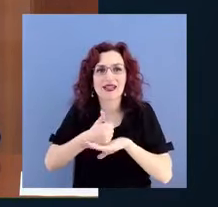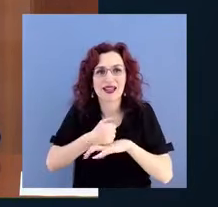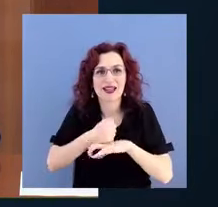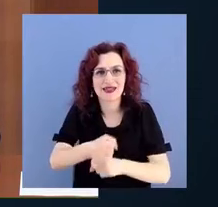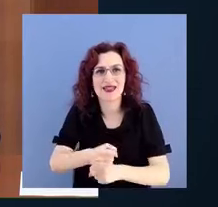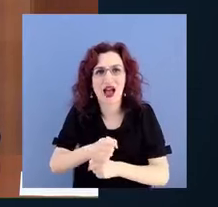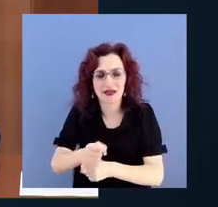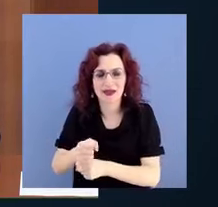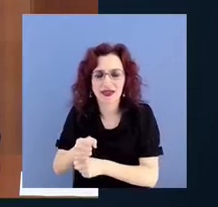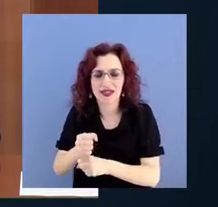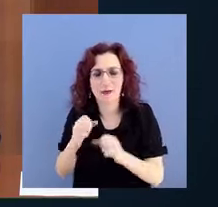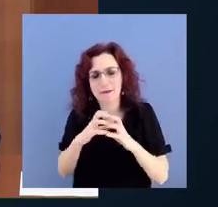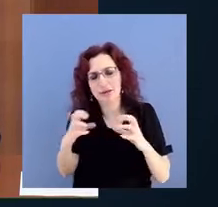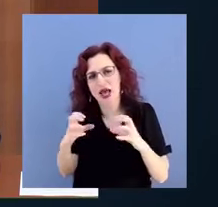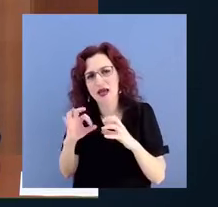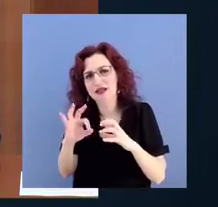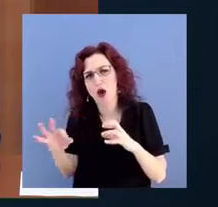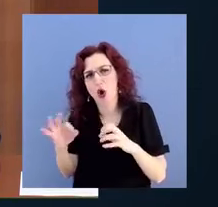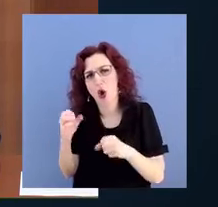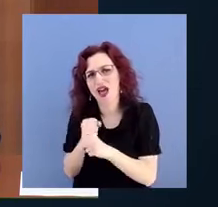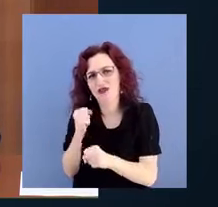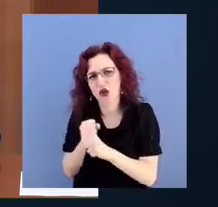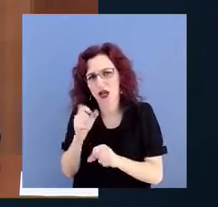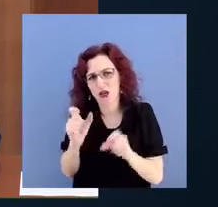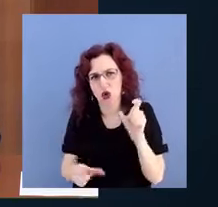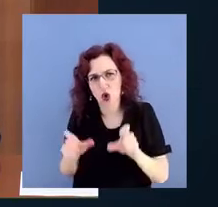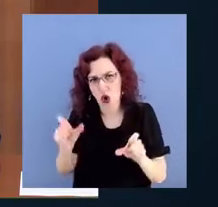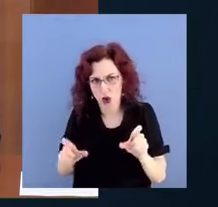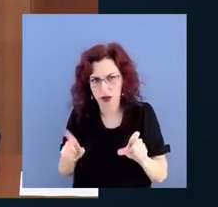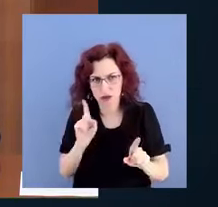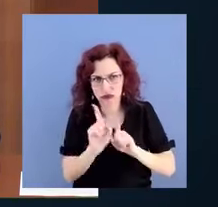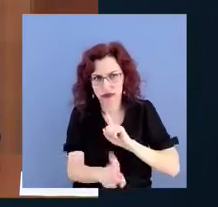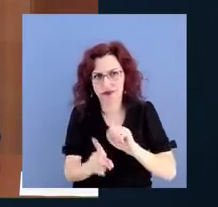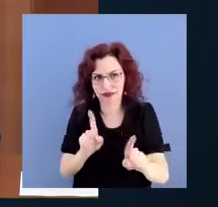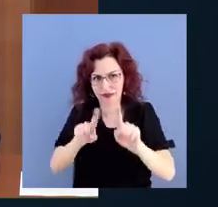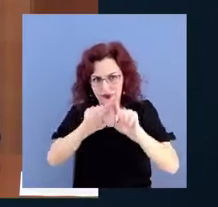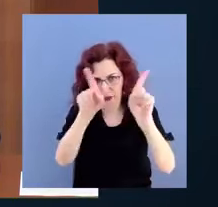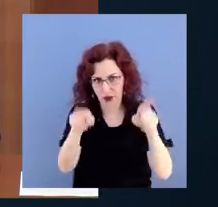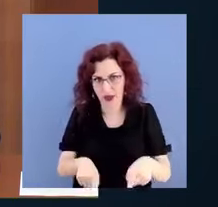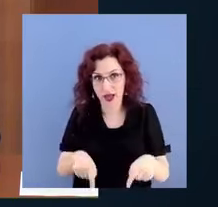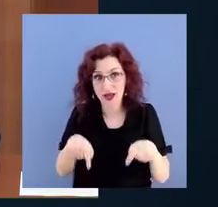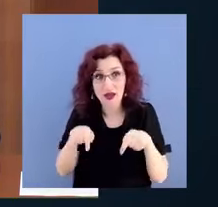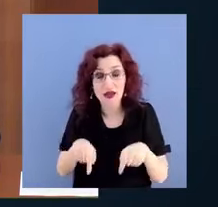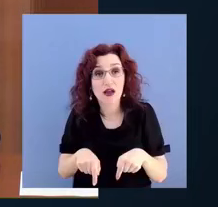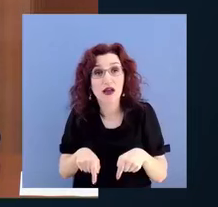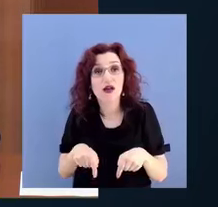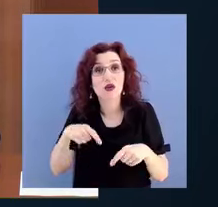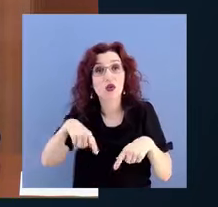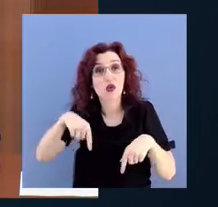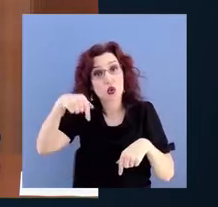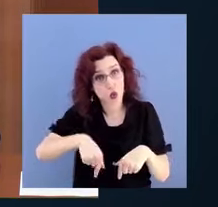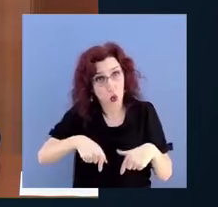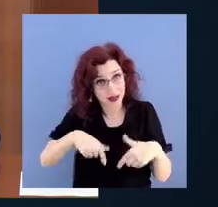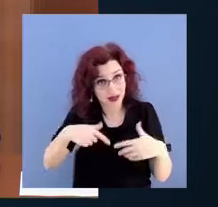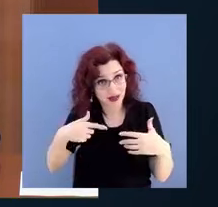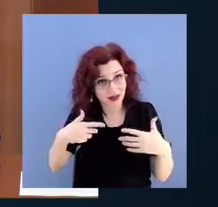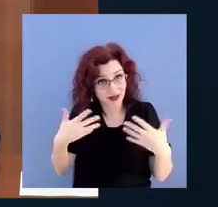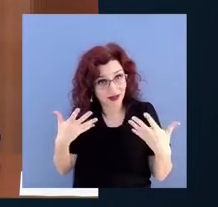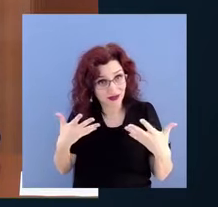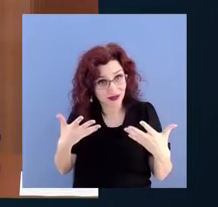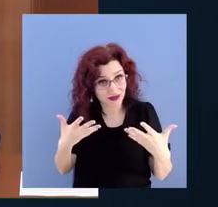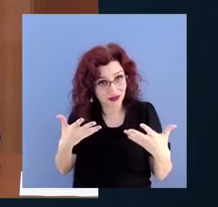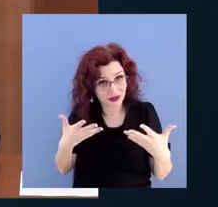abbiamo cominciato con il sud del lazio non ci fermeremo qui perché ovviamente ci mancano anche viterbo e rieti per concludere